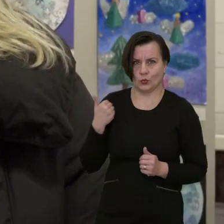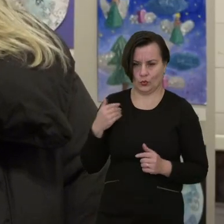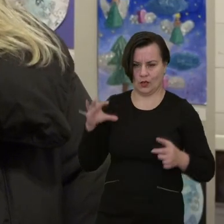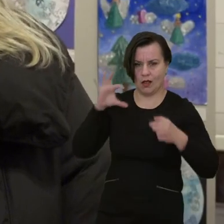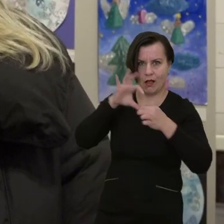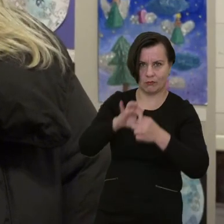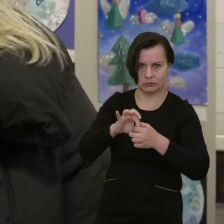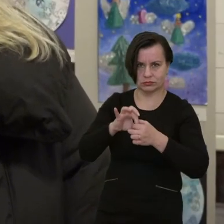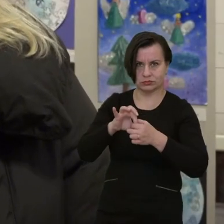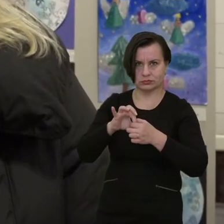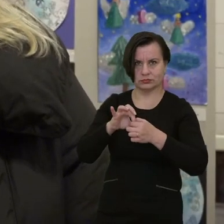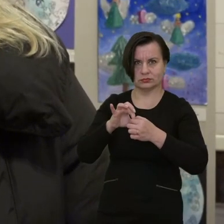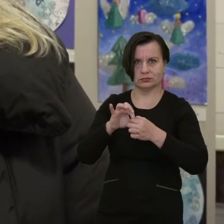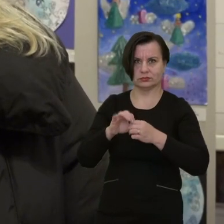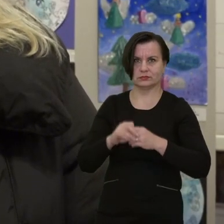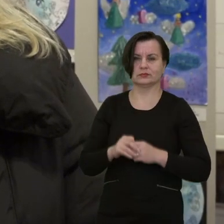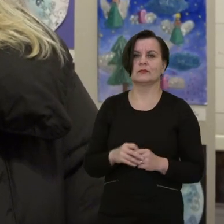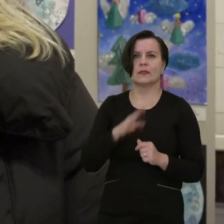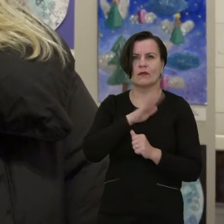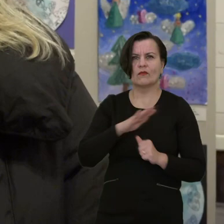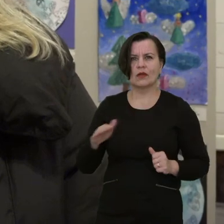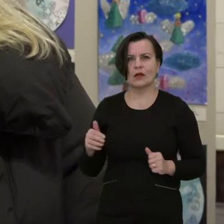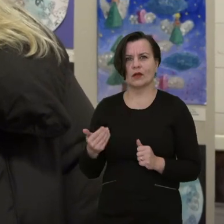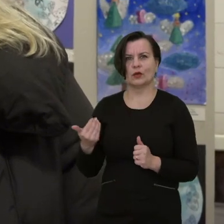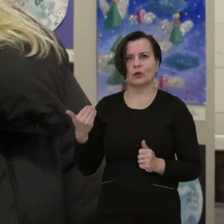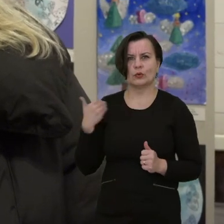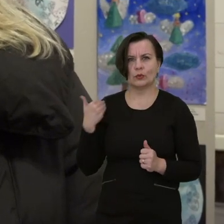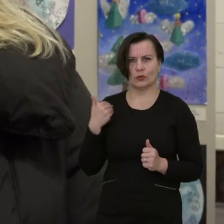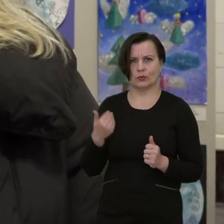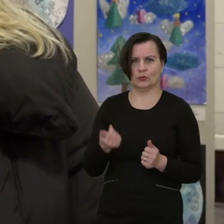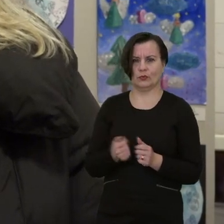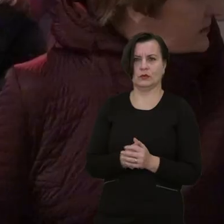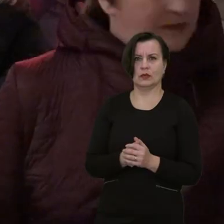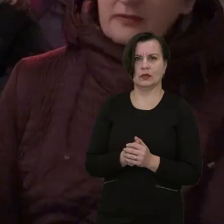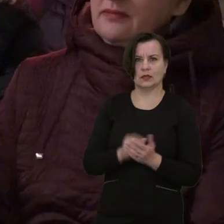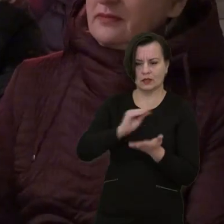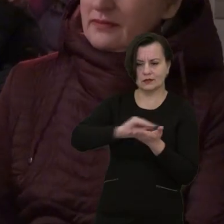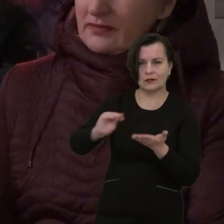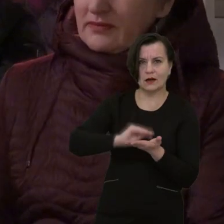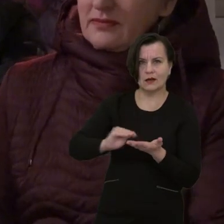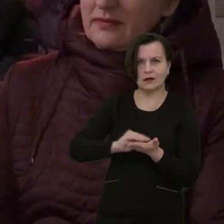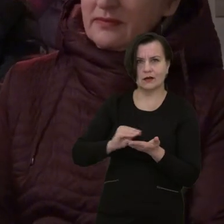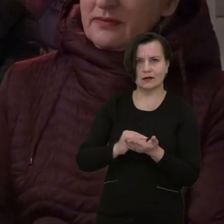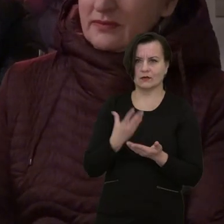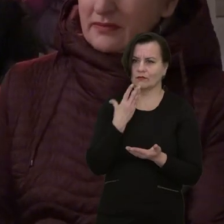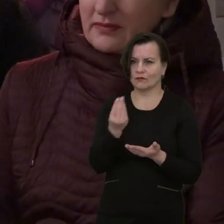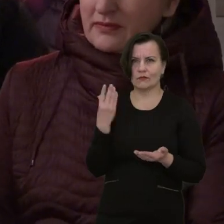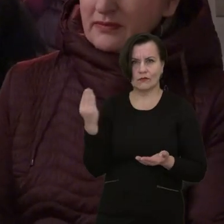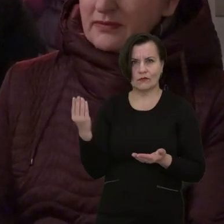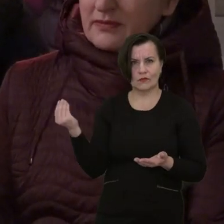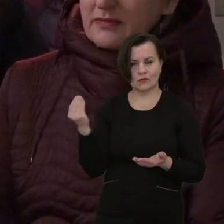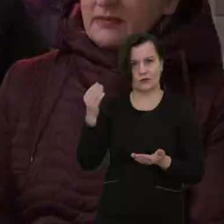moksleiviai nori įsijungę, moksleiviai labai noriai rašė